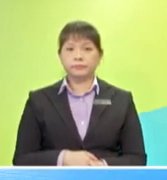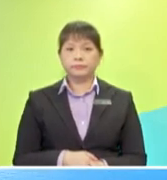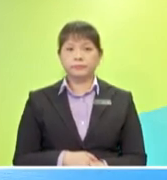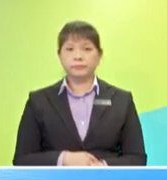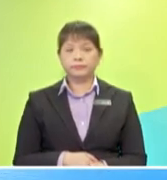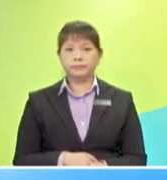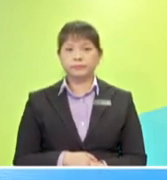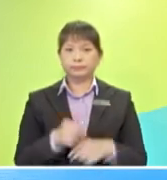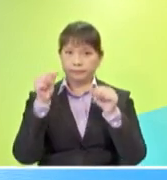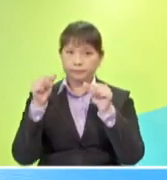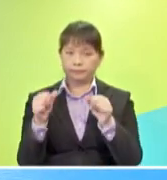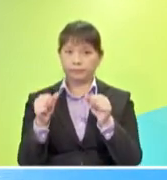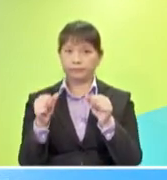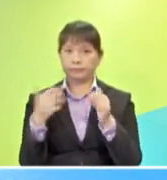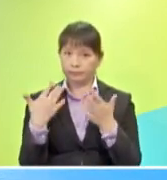perpustakaan